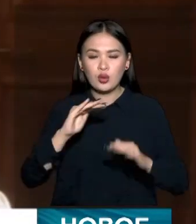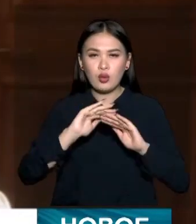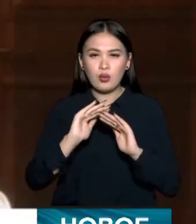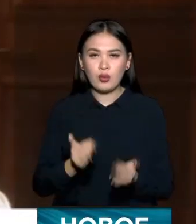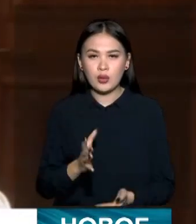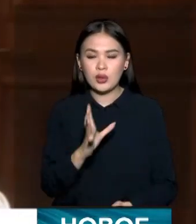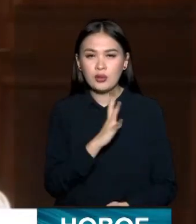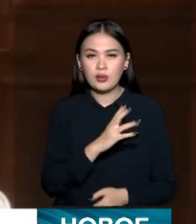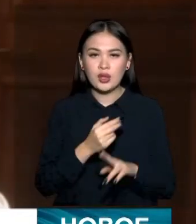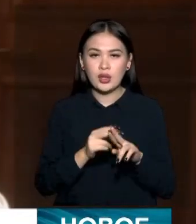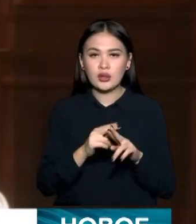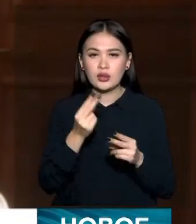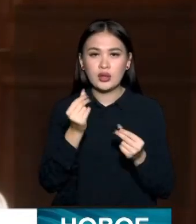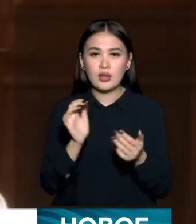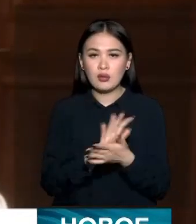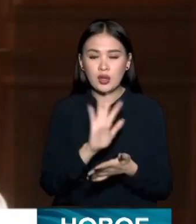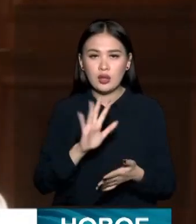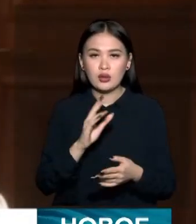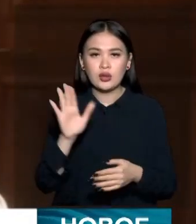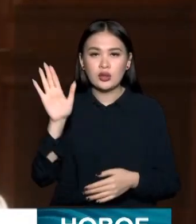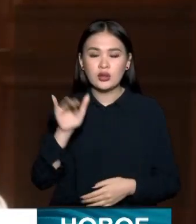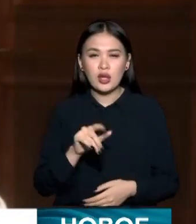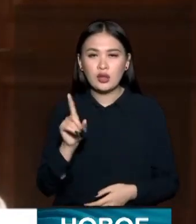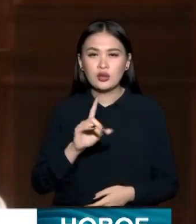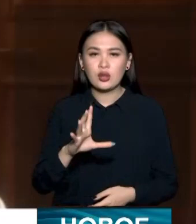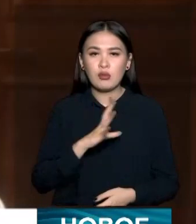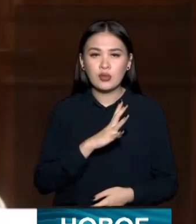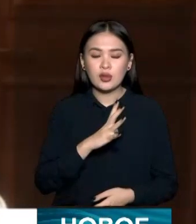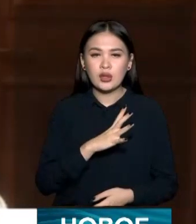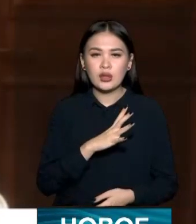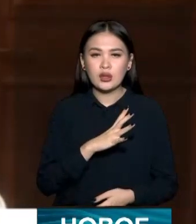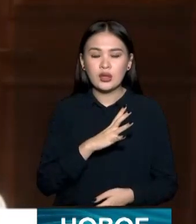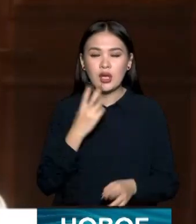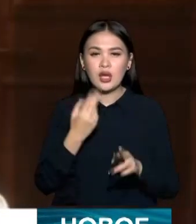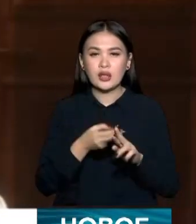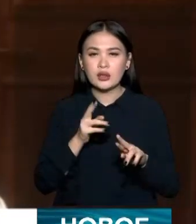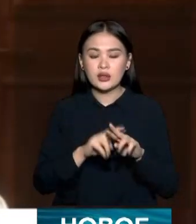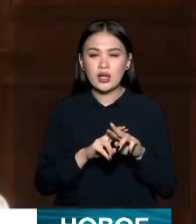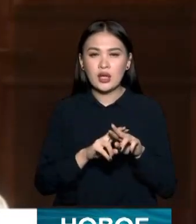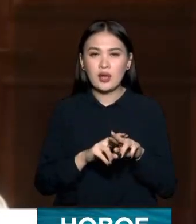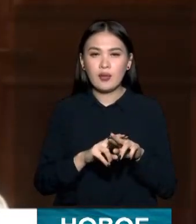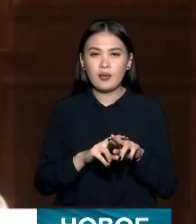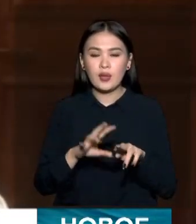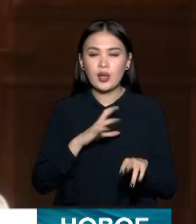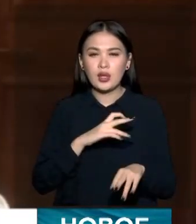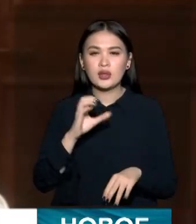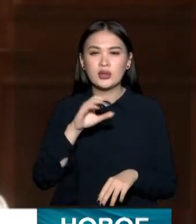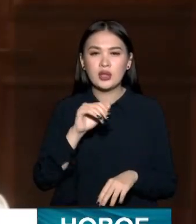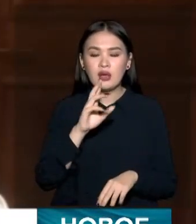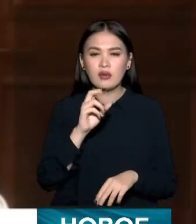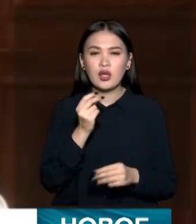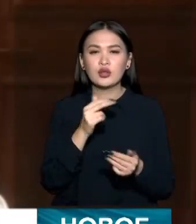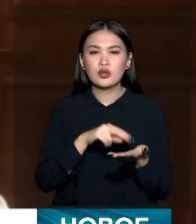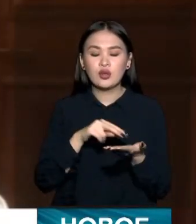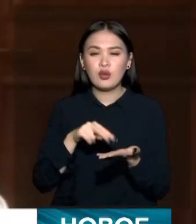есть, когда деньги бесплатные, конечно, тебе хочется занять и что-то развиваться. То есть, в этом основная роль базовой ставки, это стоимость